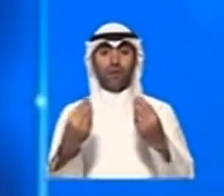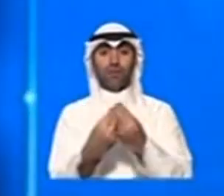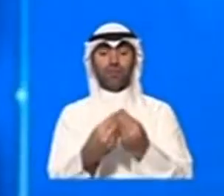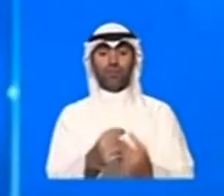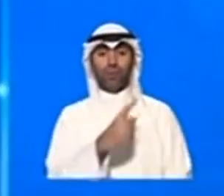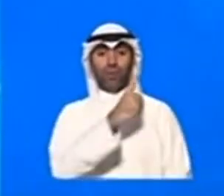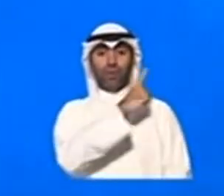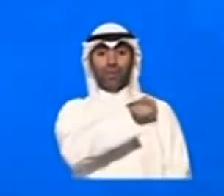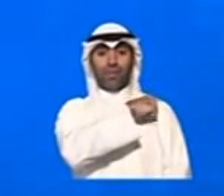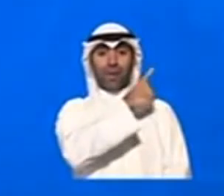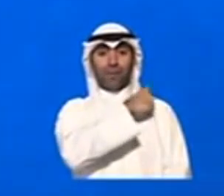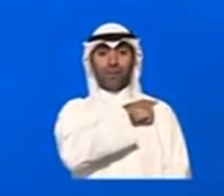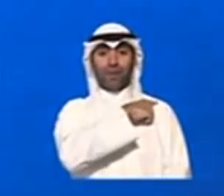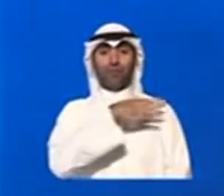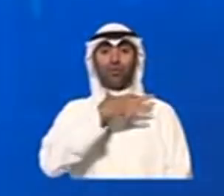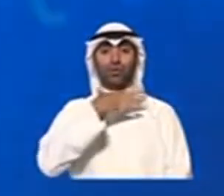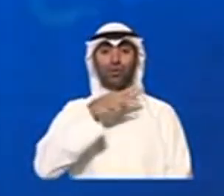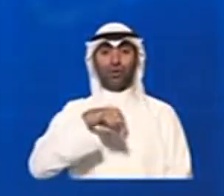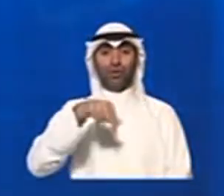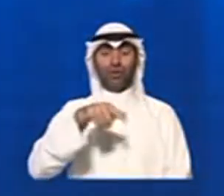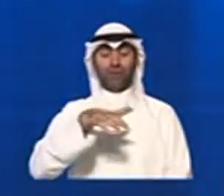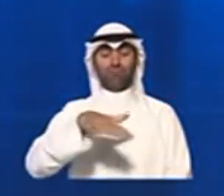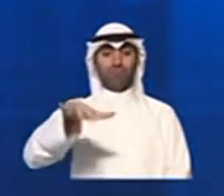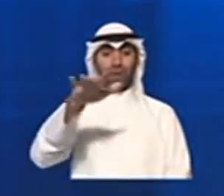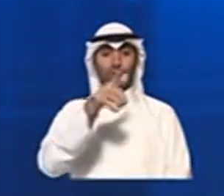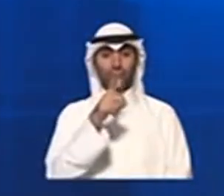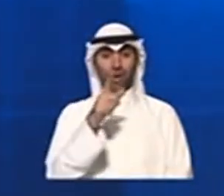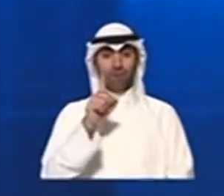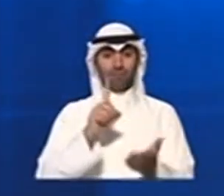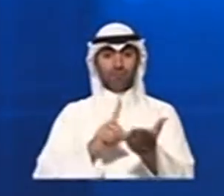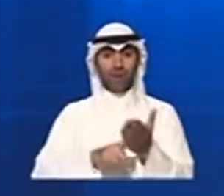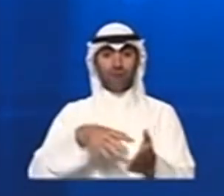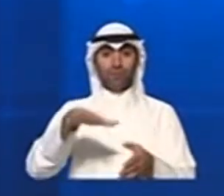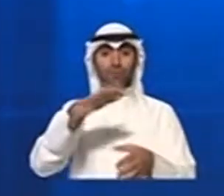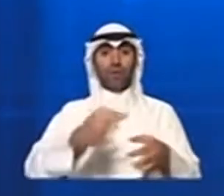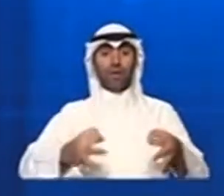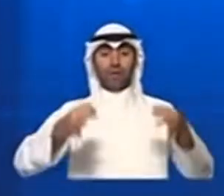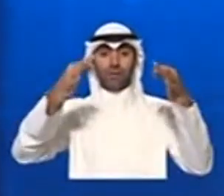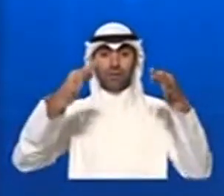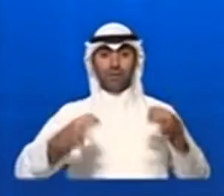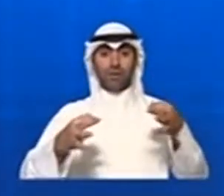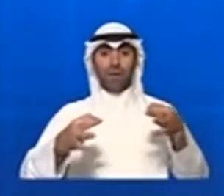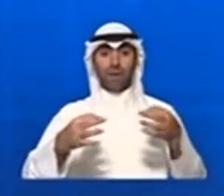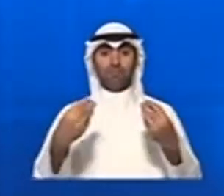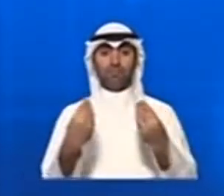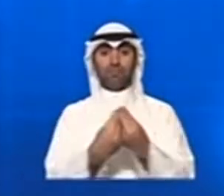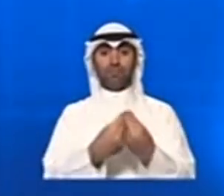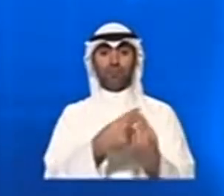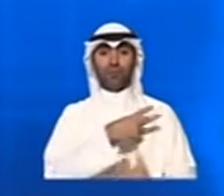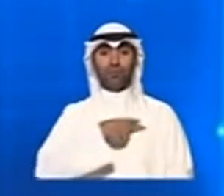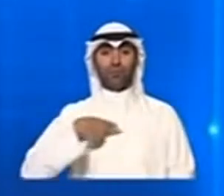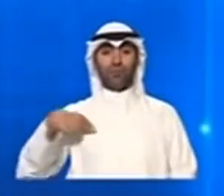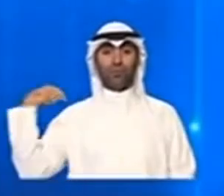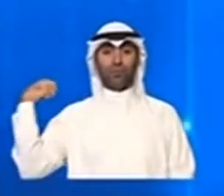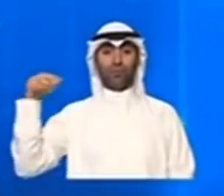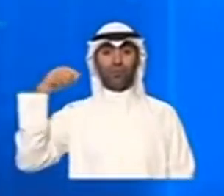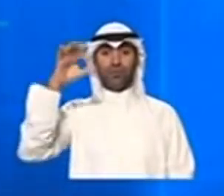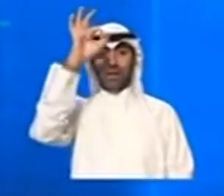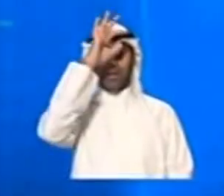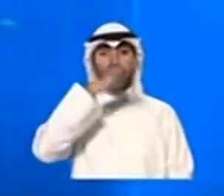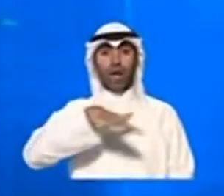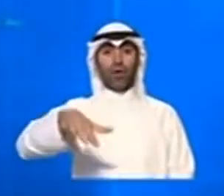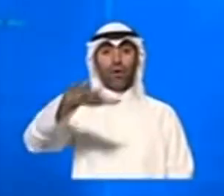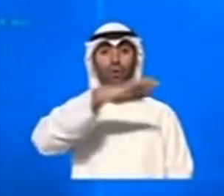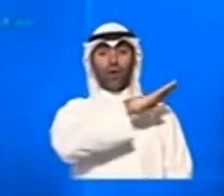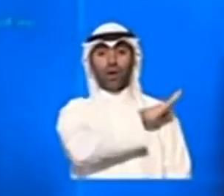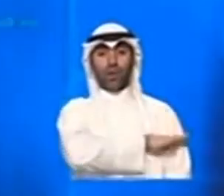إلى التحلي بالالتزام والانضباط وتحمل المسؤولية والانخراط مع زملائهم في العمل الأمني ليصبحوا مثالا